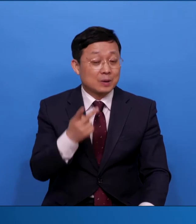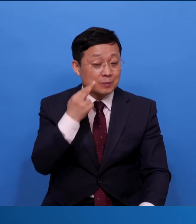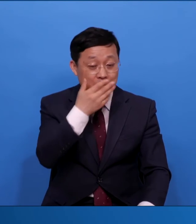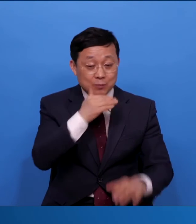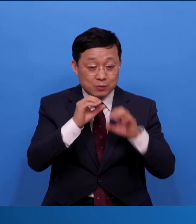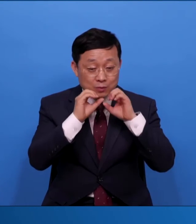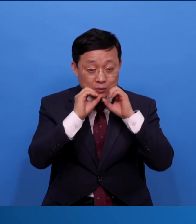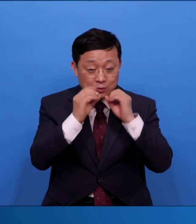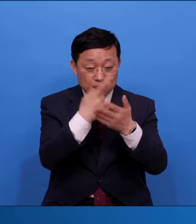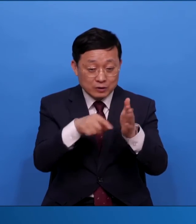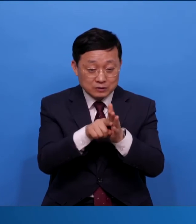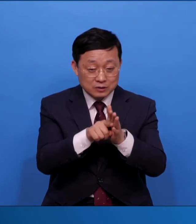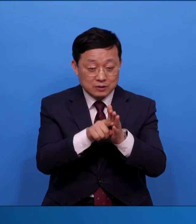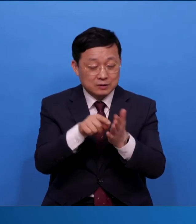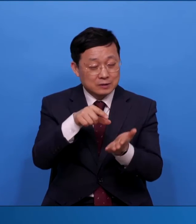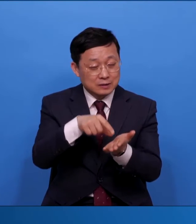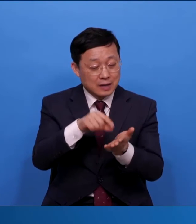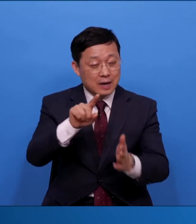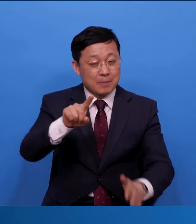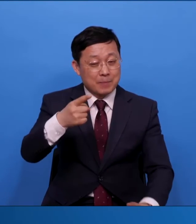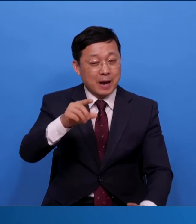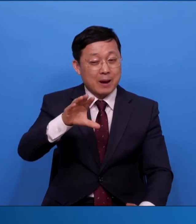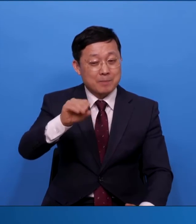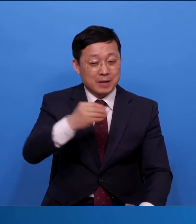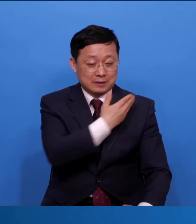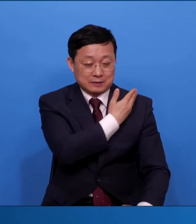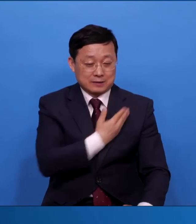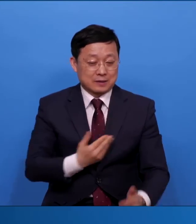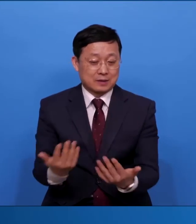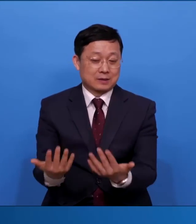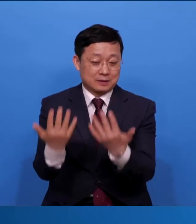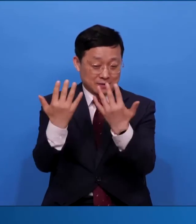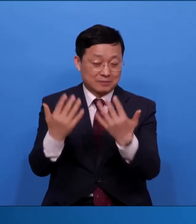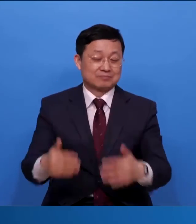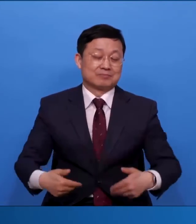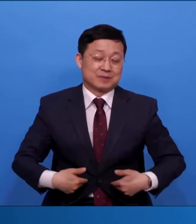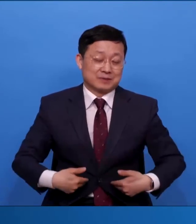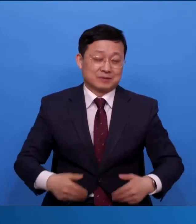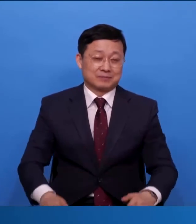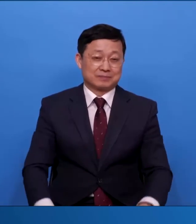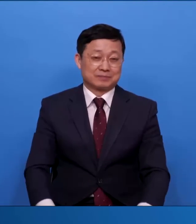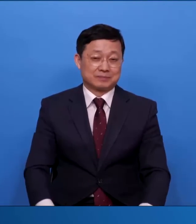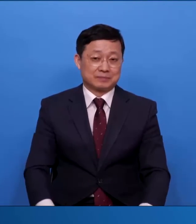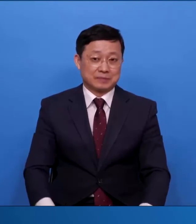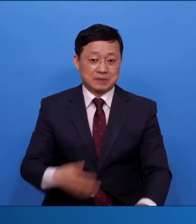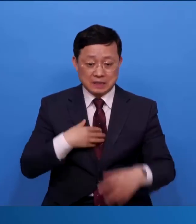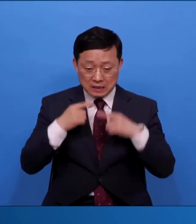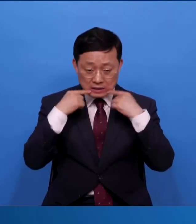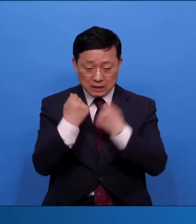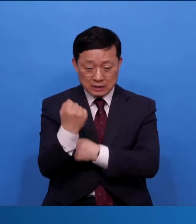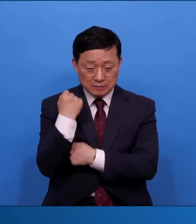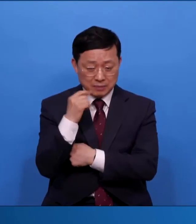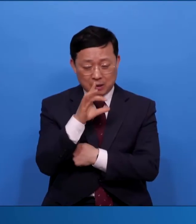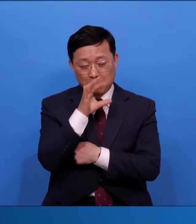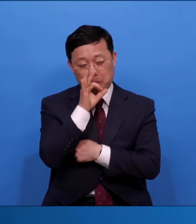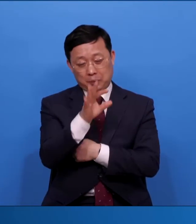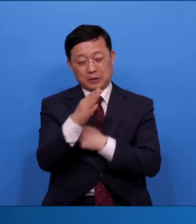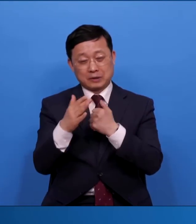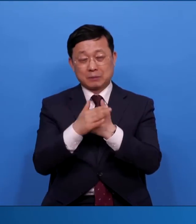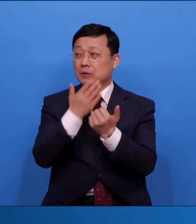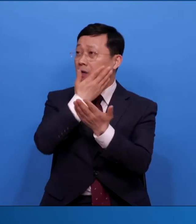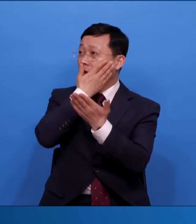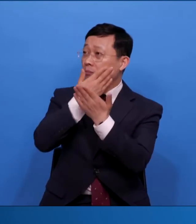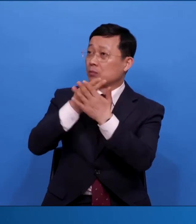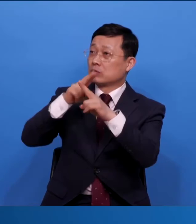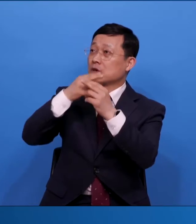100만 제자는 일어나야 돼요. 需要兴起100万门徒。 이러려면 이거 우리 힘으로 안 되잖아요. 그래서 이 보좌의 축복이